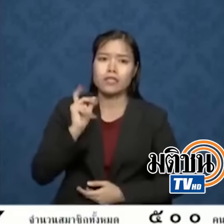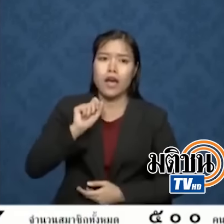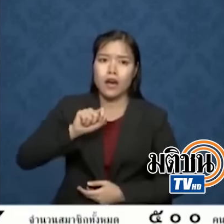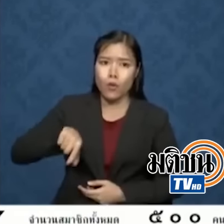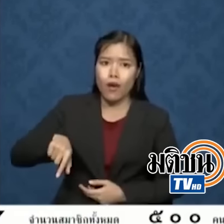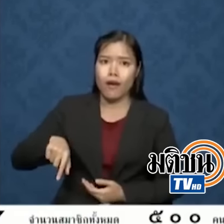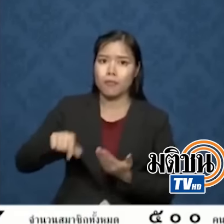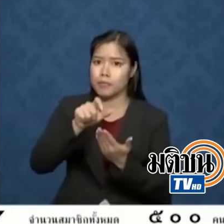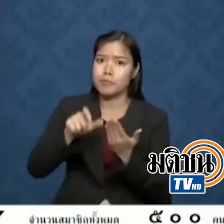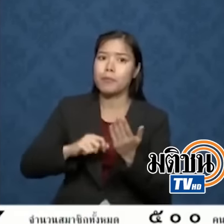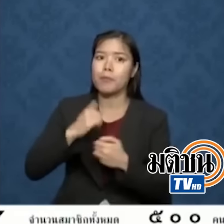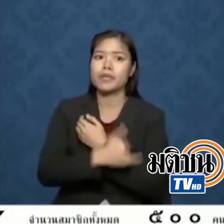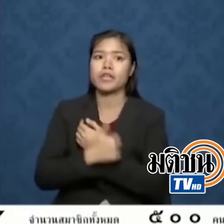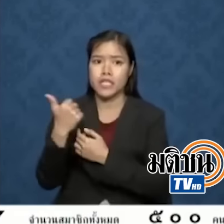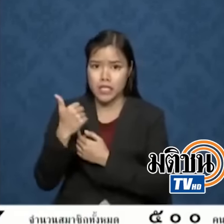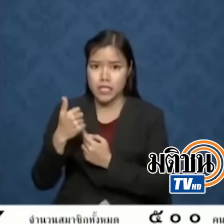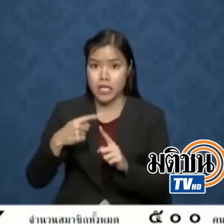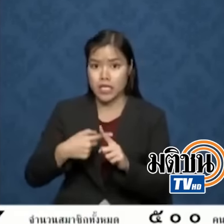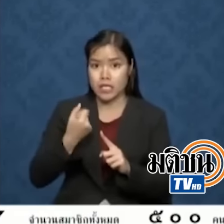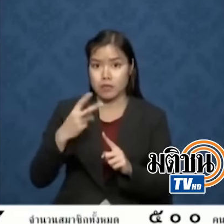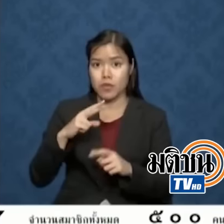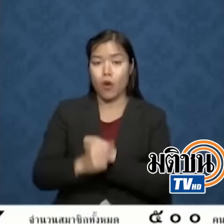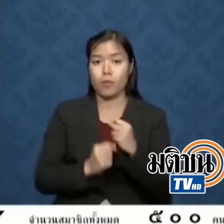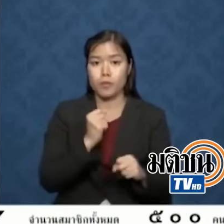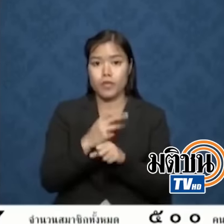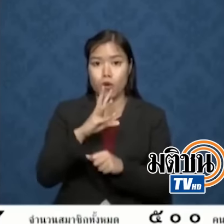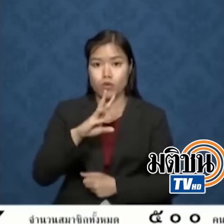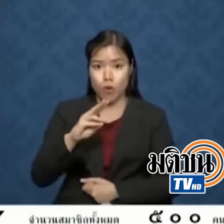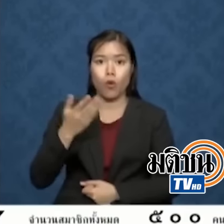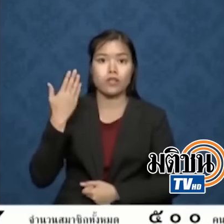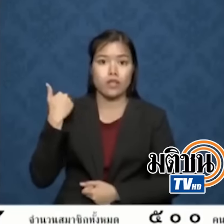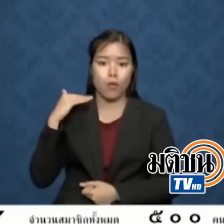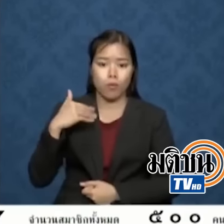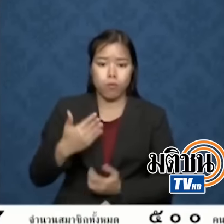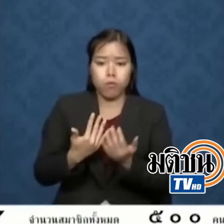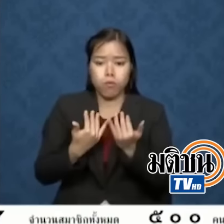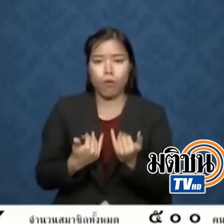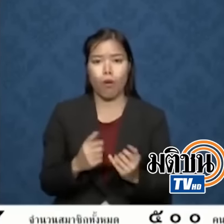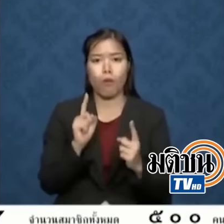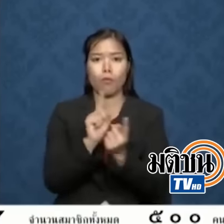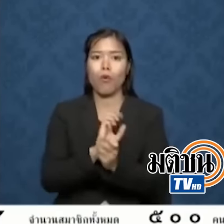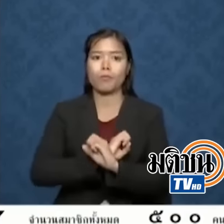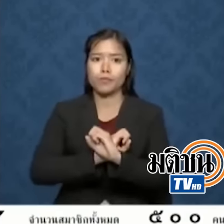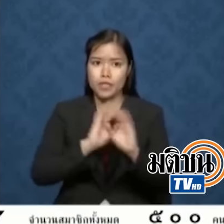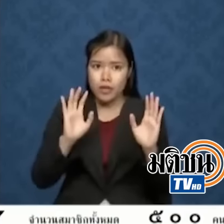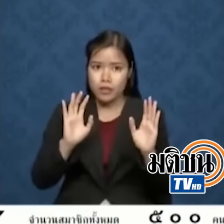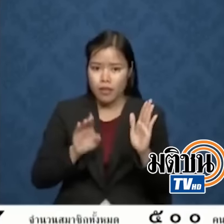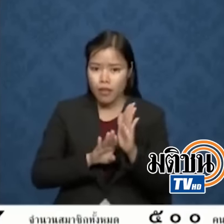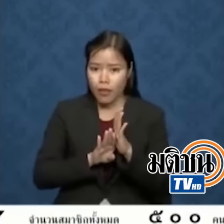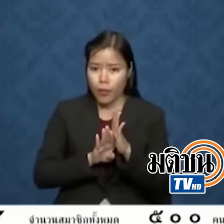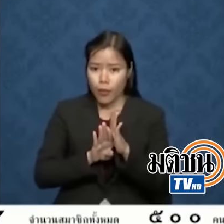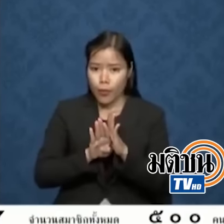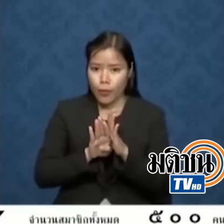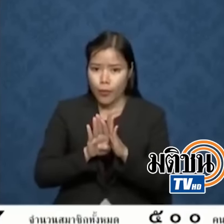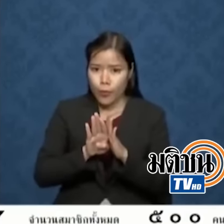ก็สะท้อนแบบนั้นคือหลังธันวาปี66เป็นต้นมายิ่งชัดเจนว่าเราเติบโตในอัตราที่ประเทศอื่น